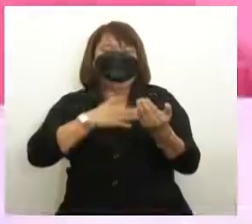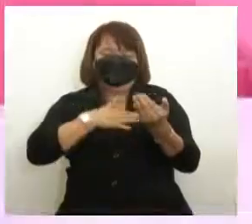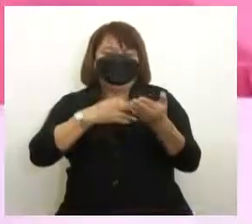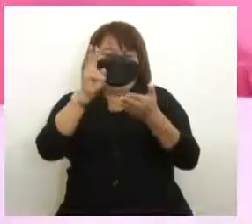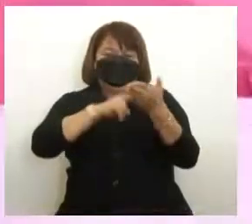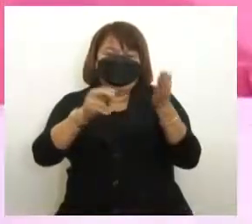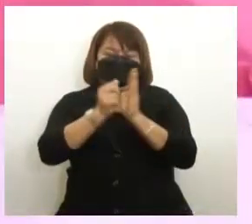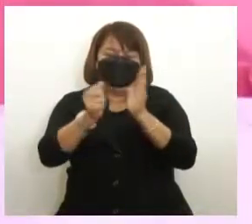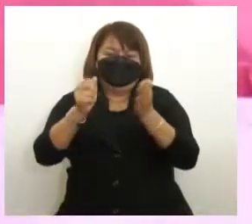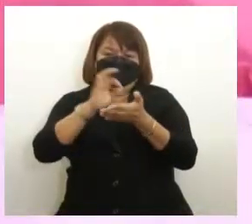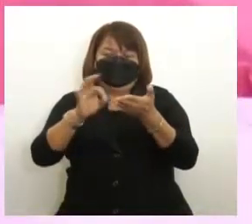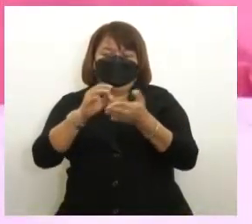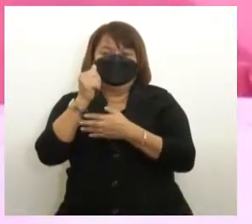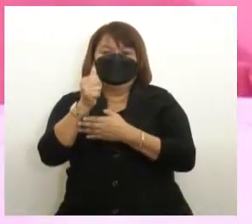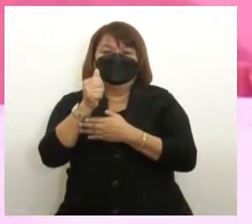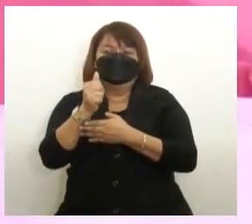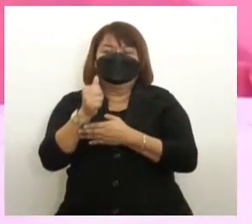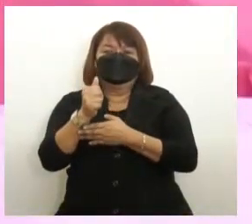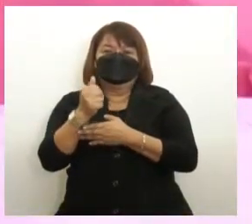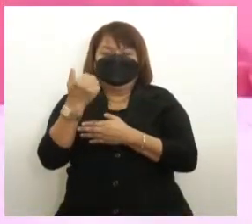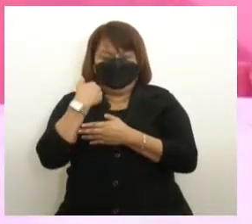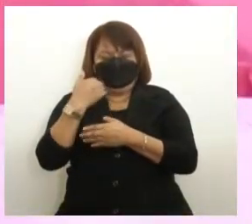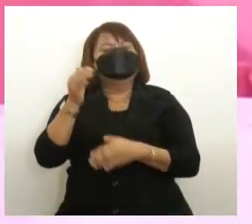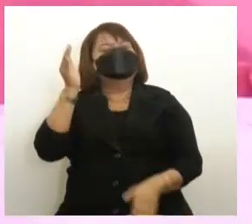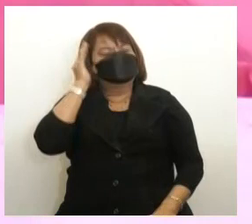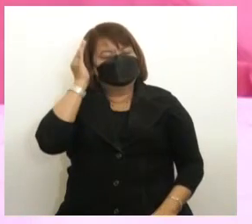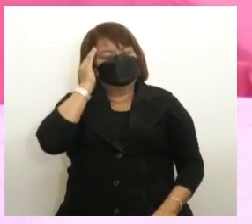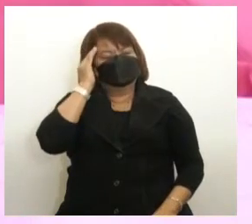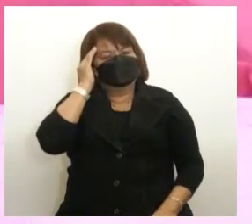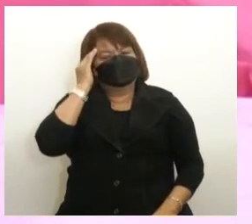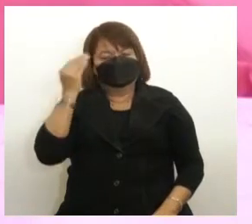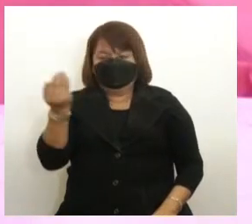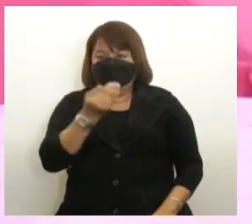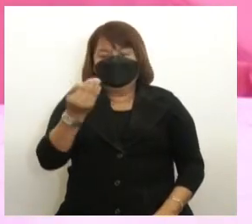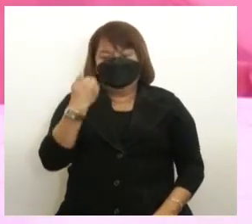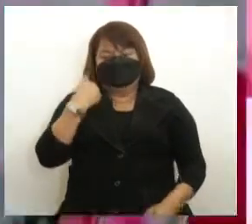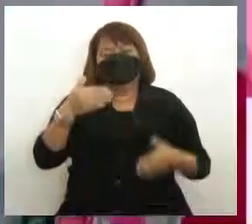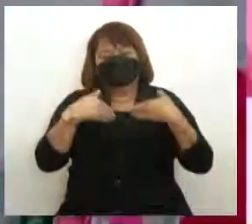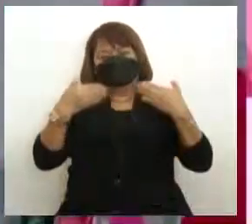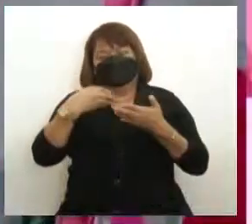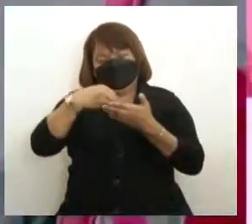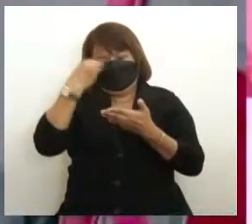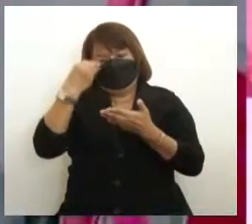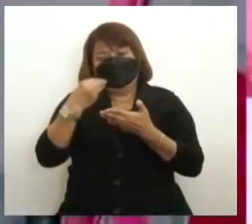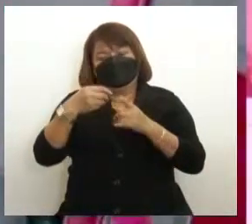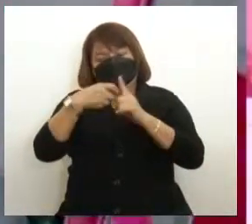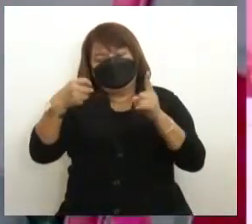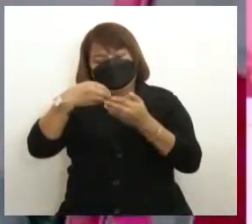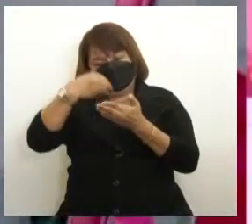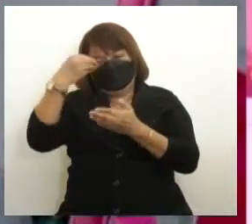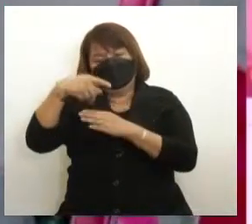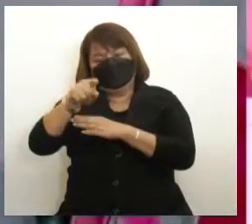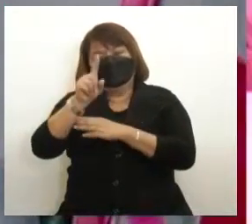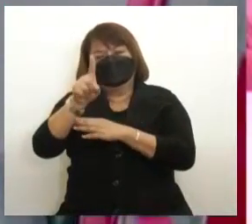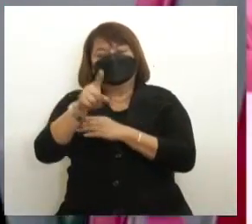ออกเขียนหนังสือได้ก็มีความเชื่อมั่นว่าลูกของเขาจะมีความสุขในการเรียนจากชั้นประถมศึกษาปี